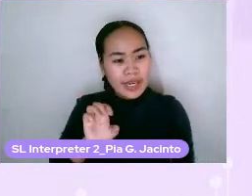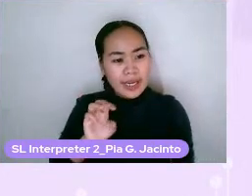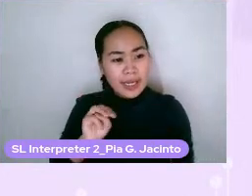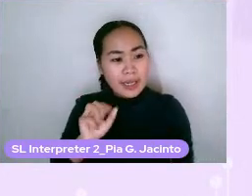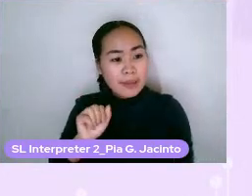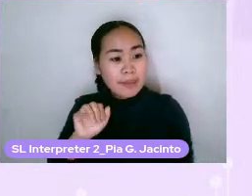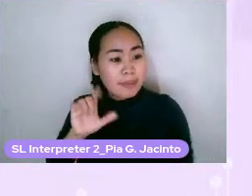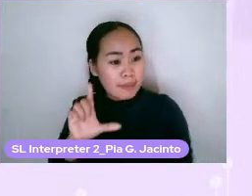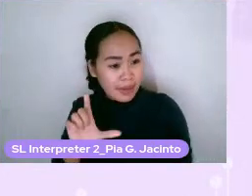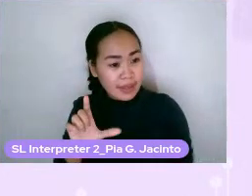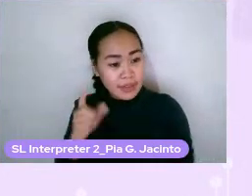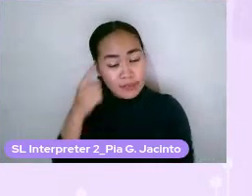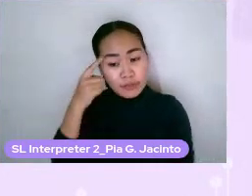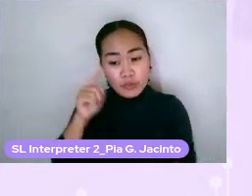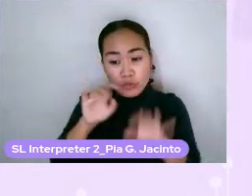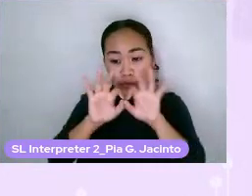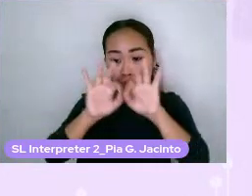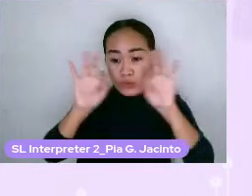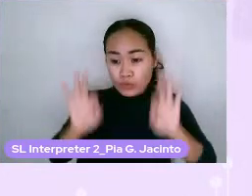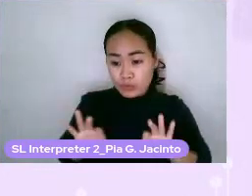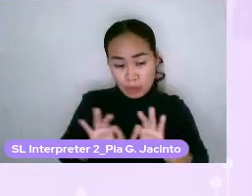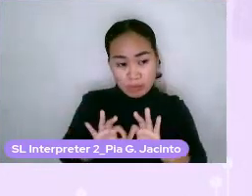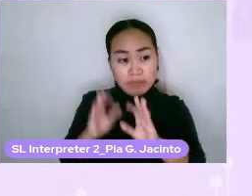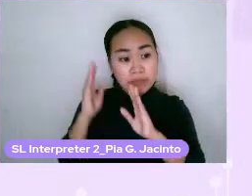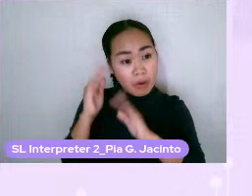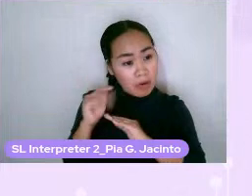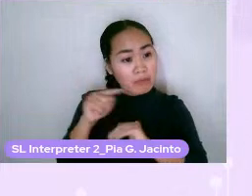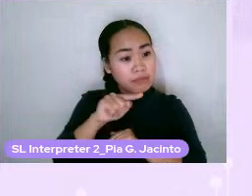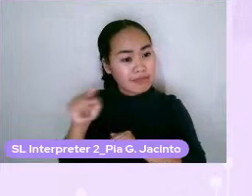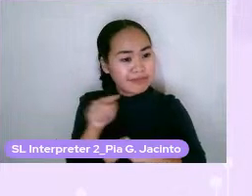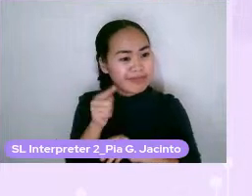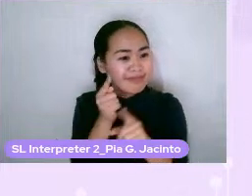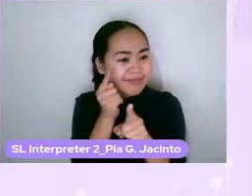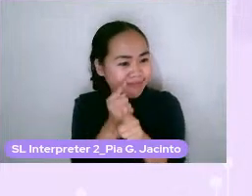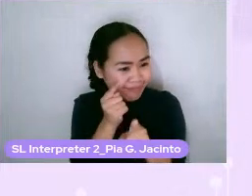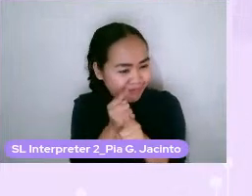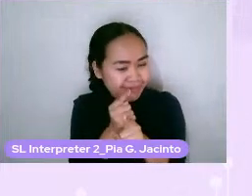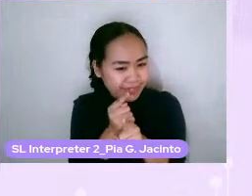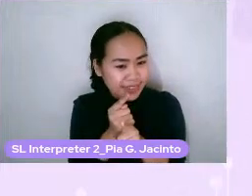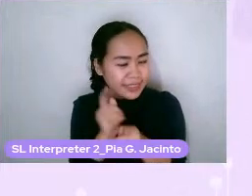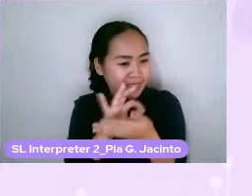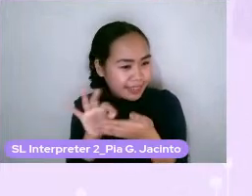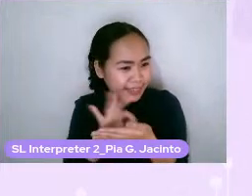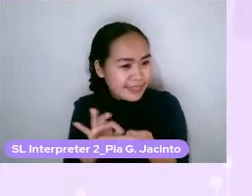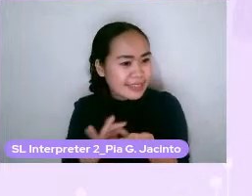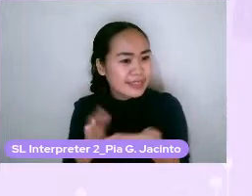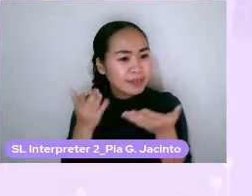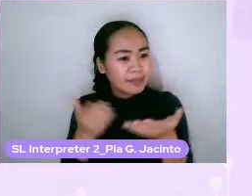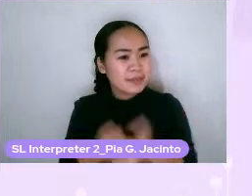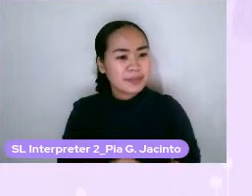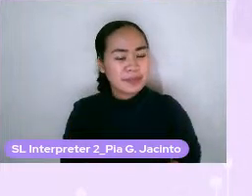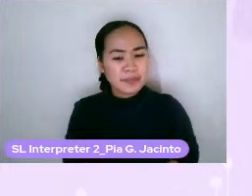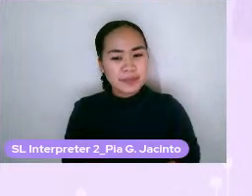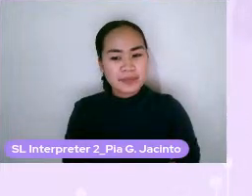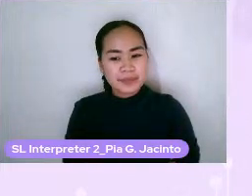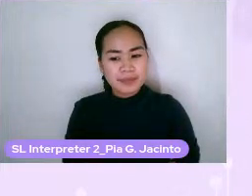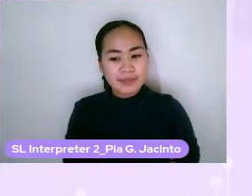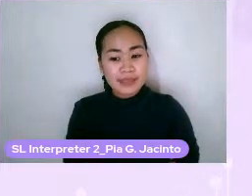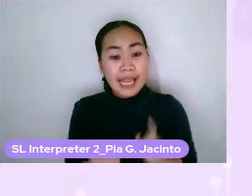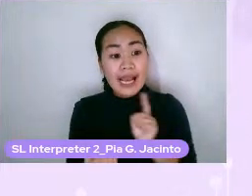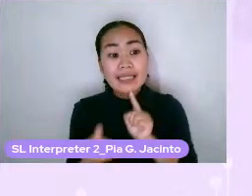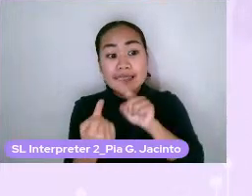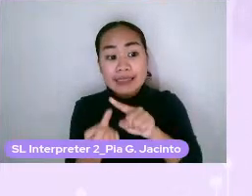kaya siguraduhin po ninyo na tama ang mga detalye na inyong ilalagay. Hanggang bukas lang po,